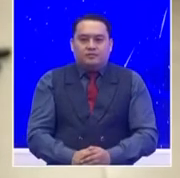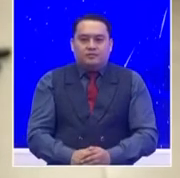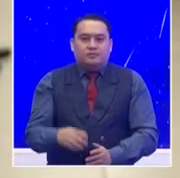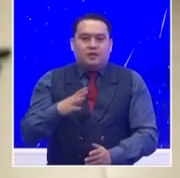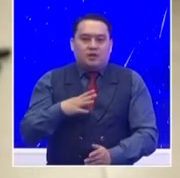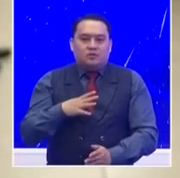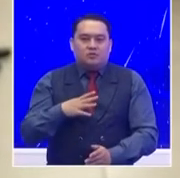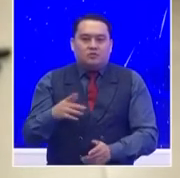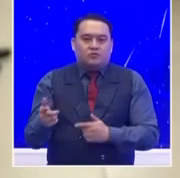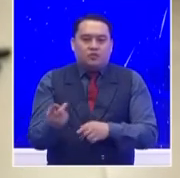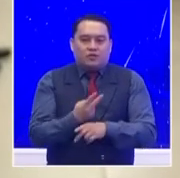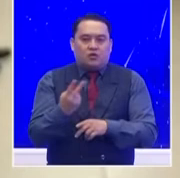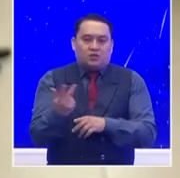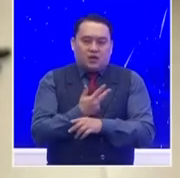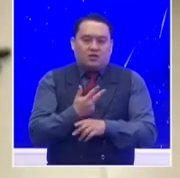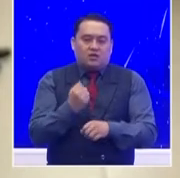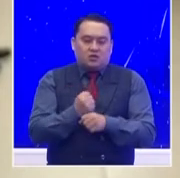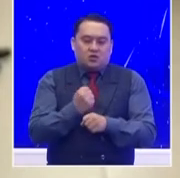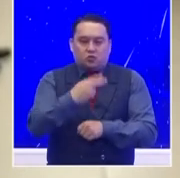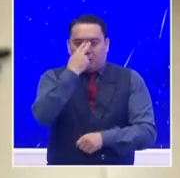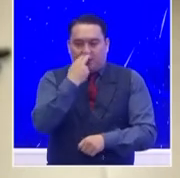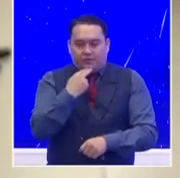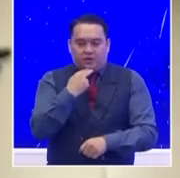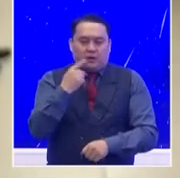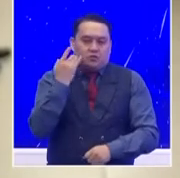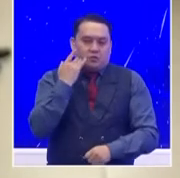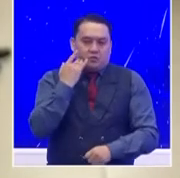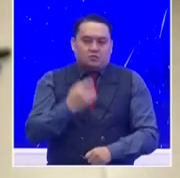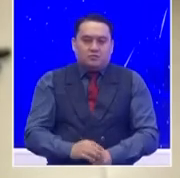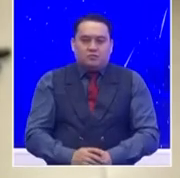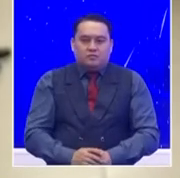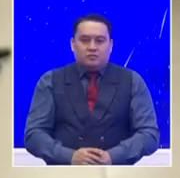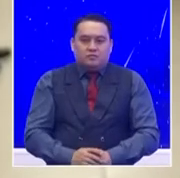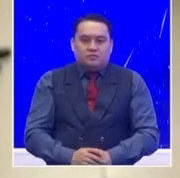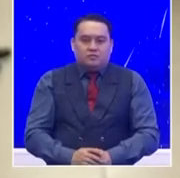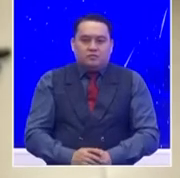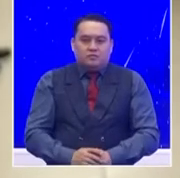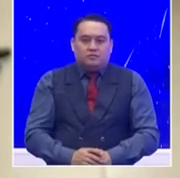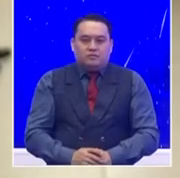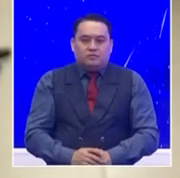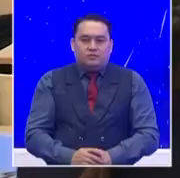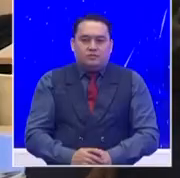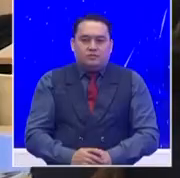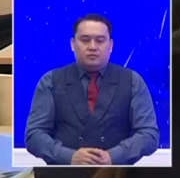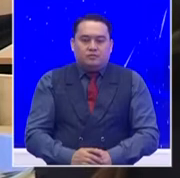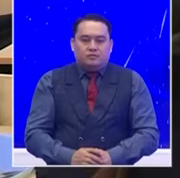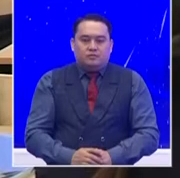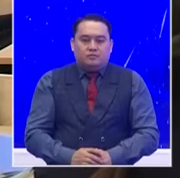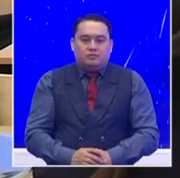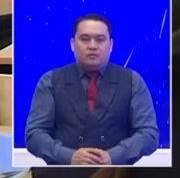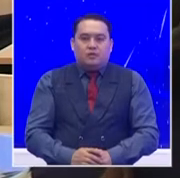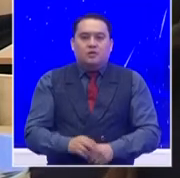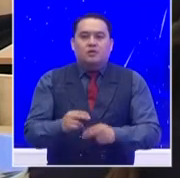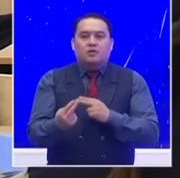разбираюсь в 3 2 1 это делаешь множеством страшный это делаешь просто и пусть инструктор дать